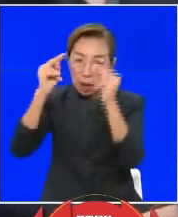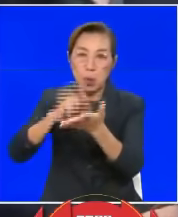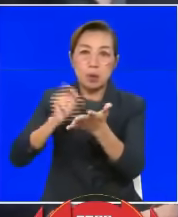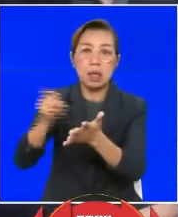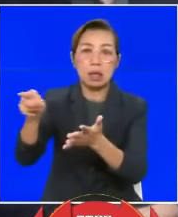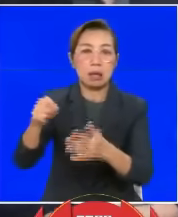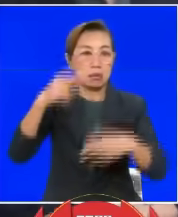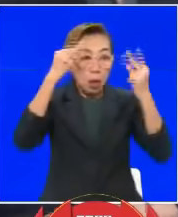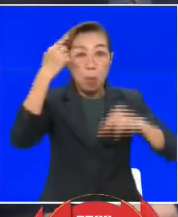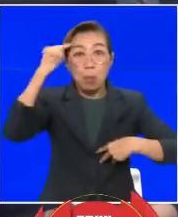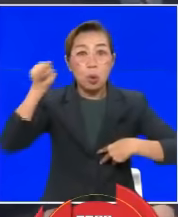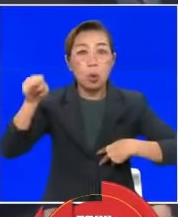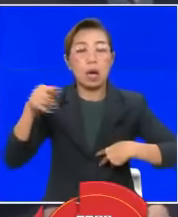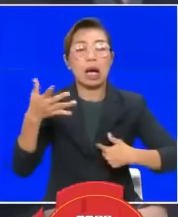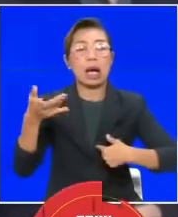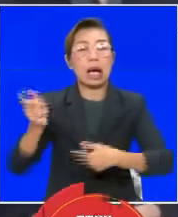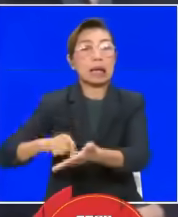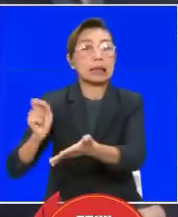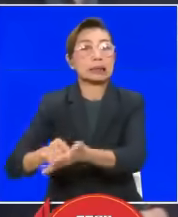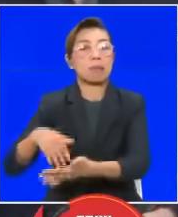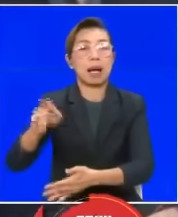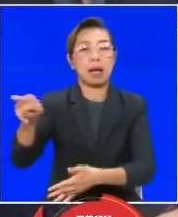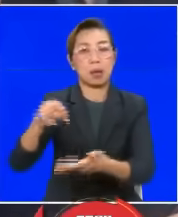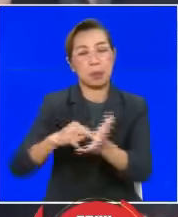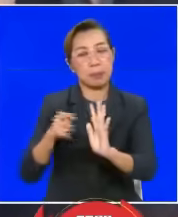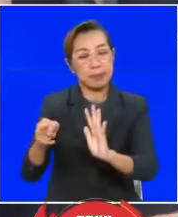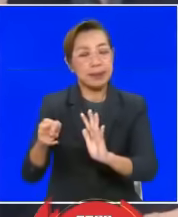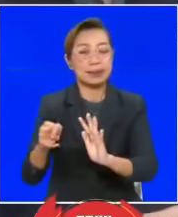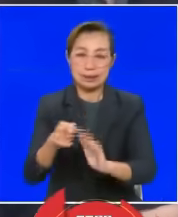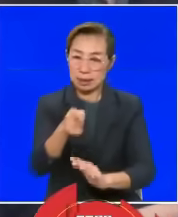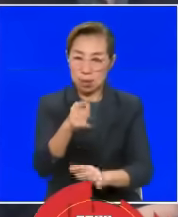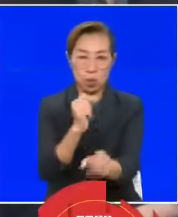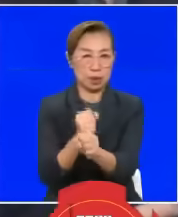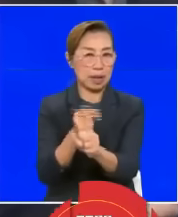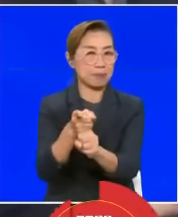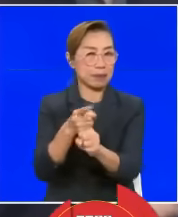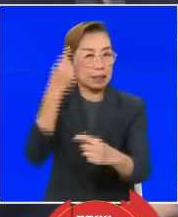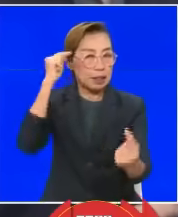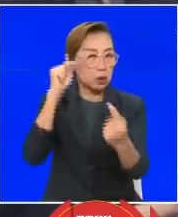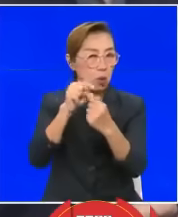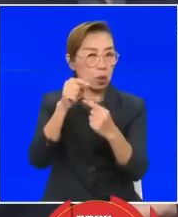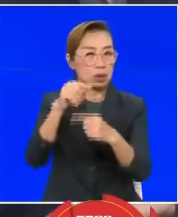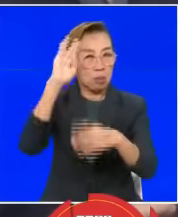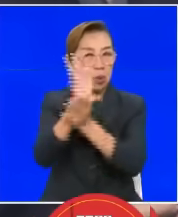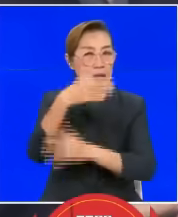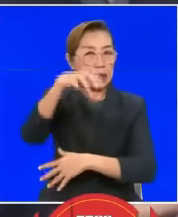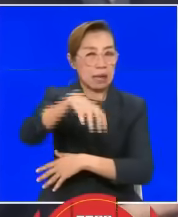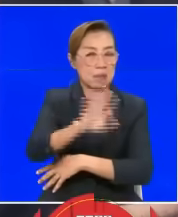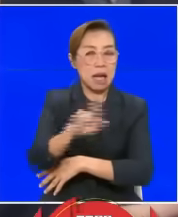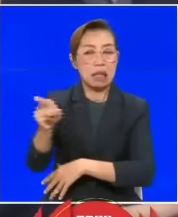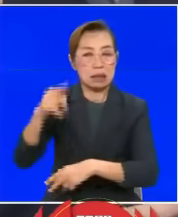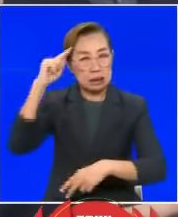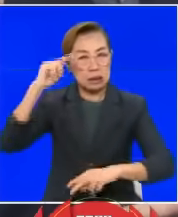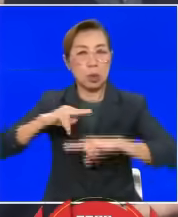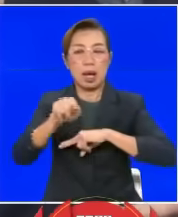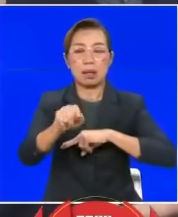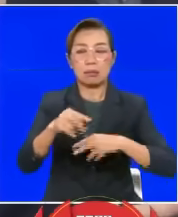กระทำเพื่อหวังเพียงจะได้เป็นตำแหน่งผบตรไม่ได้ทำเพื่อองค์กรนะคะทำให้เห็นว่านายกรัฐมนตรีนั้นไม่ได้มีเจตนาที่จะ